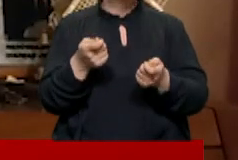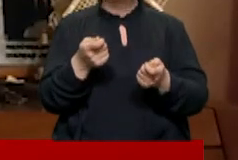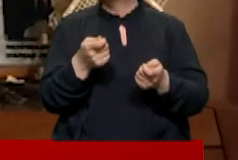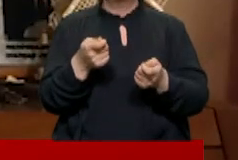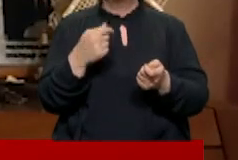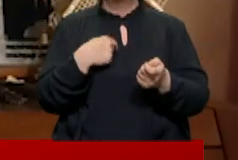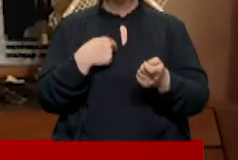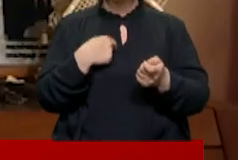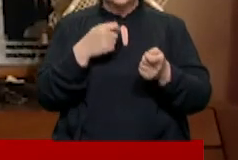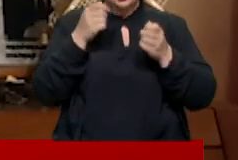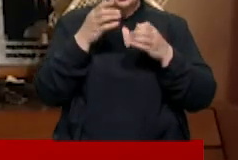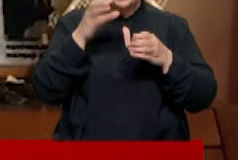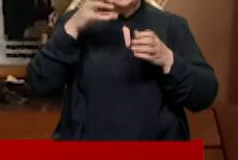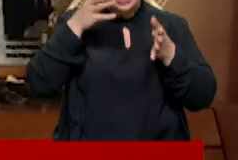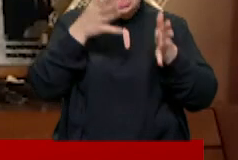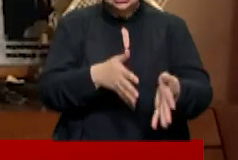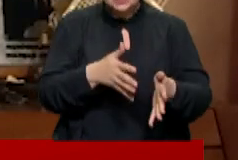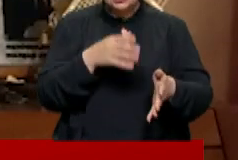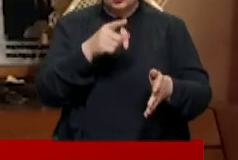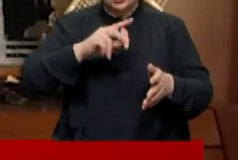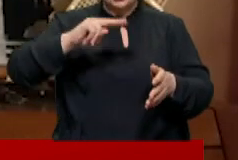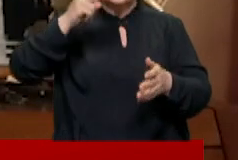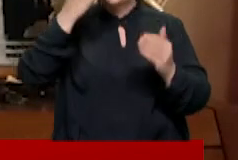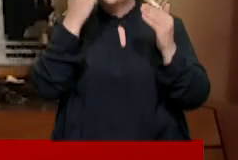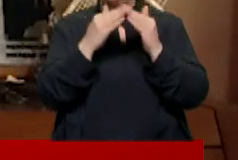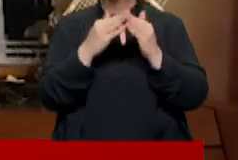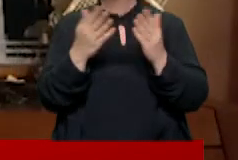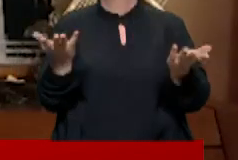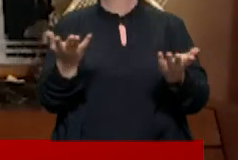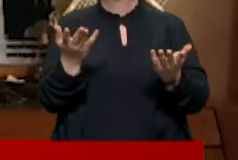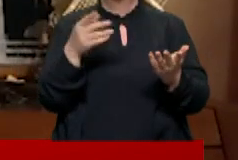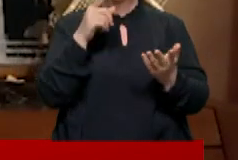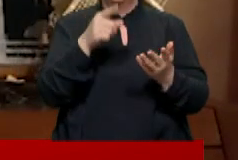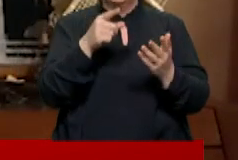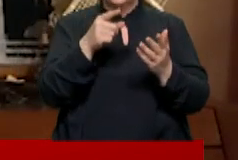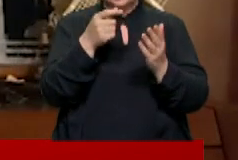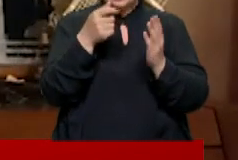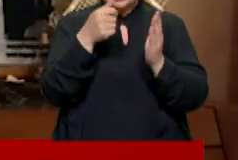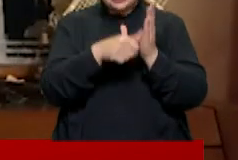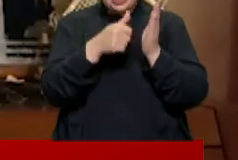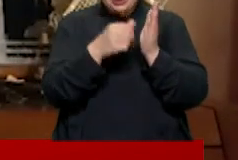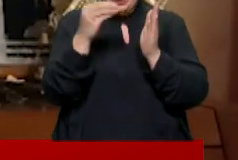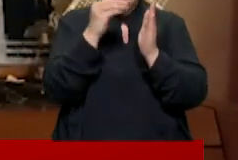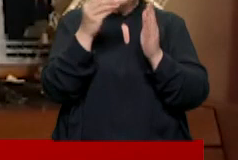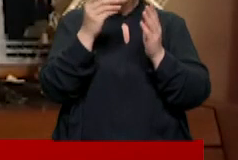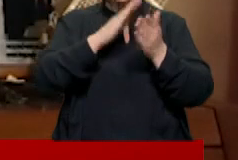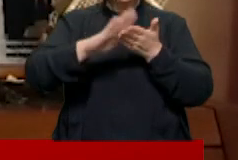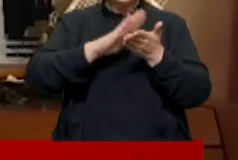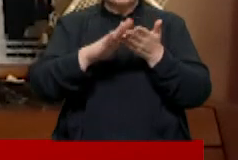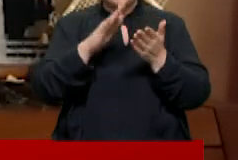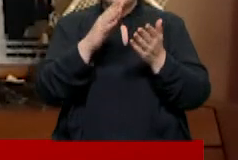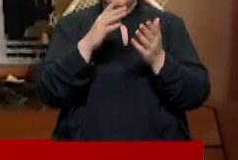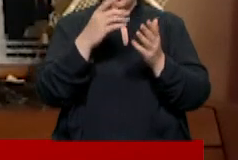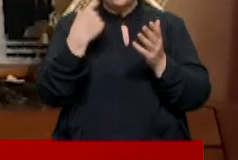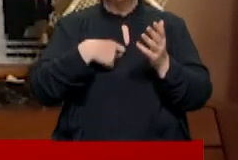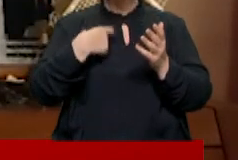bizim tüketimimiz bu kademeye uygun değil. Bu tarifelerdeki düzeltme ancak özel